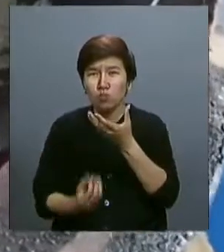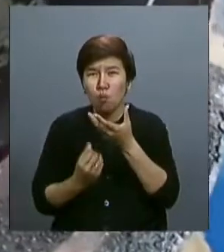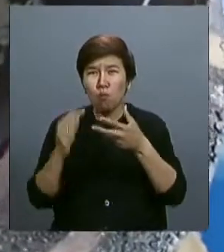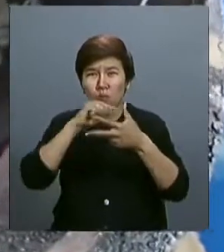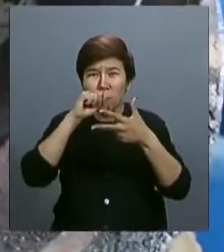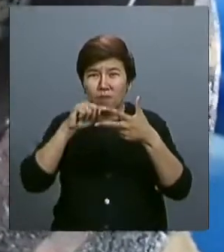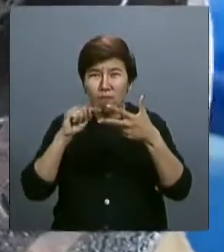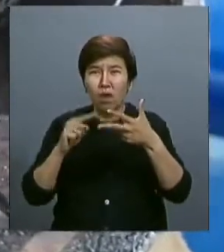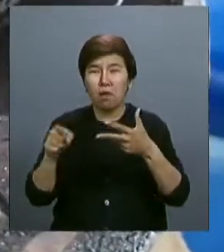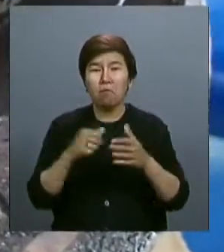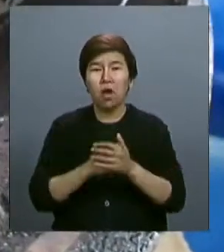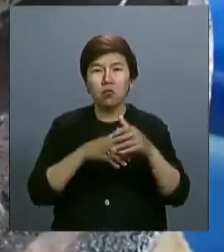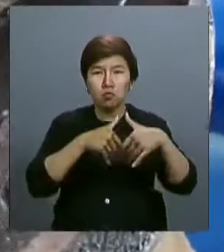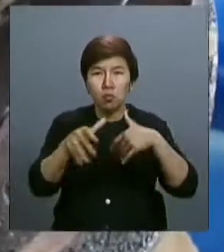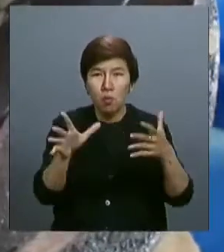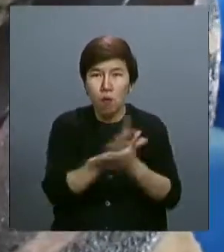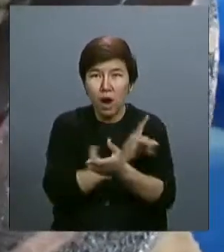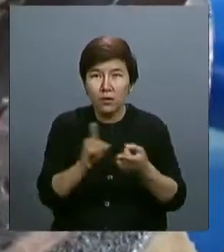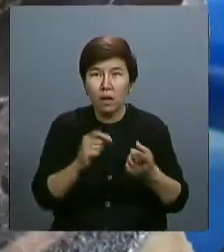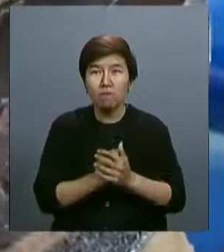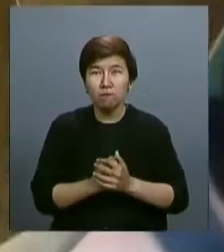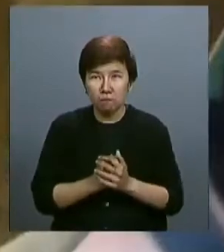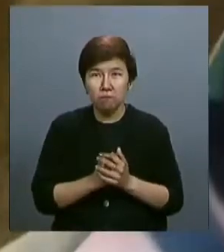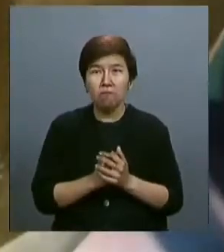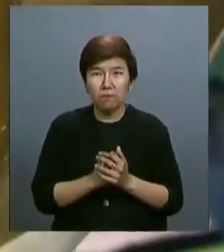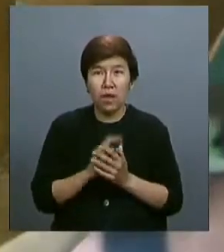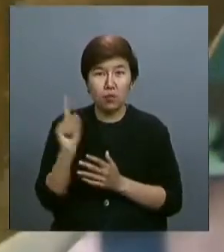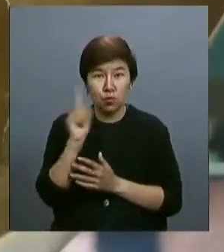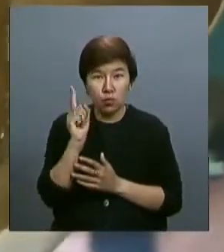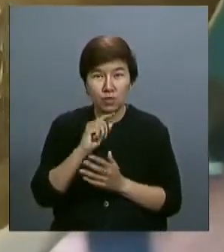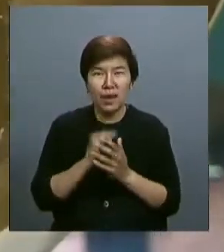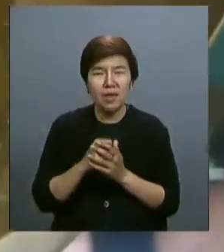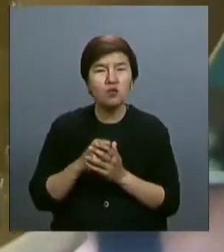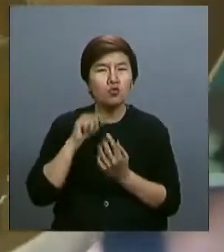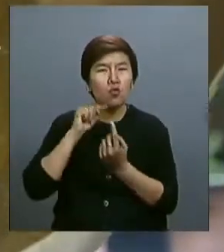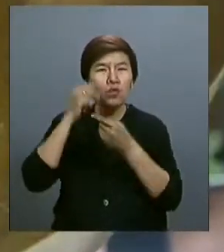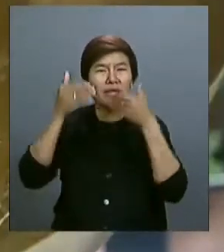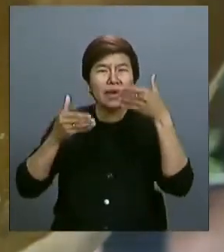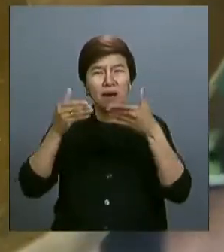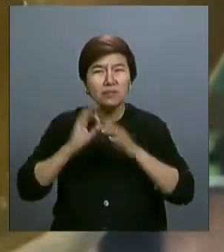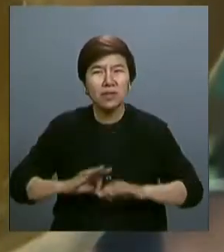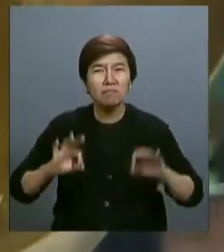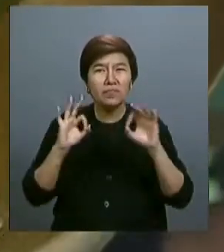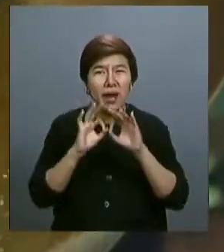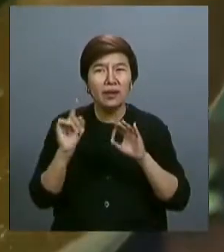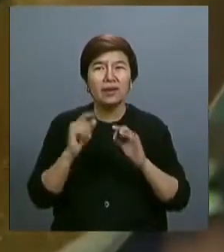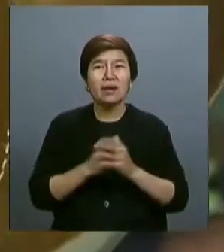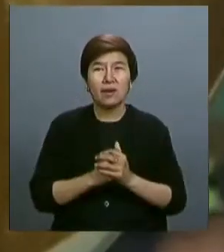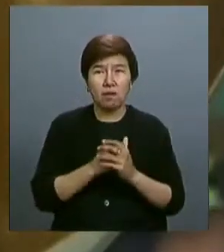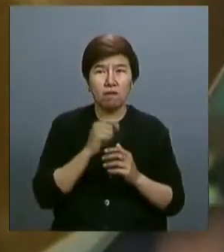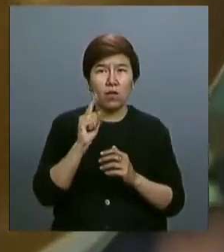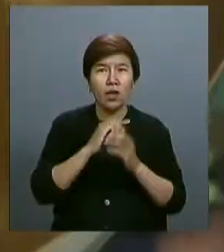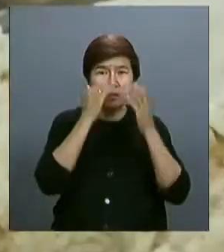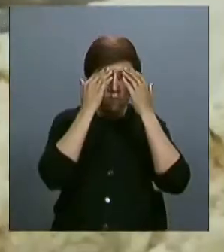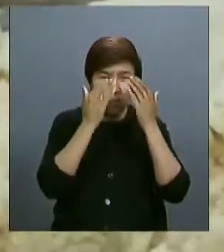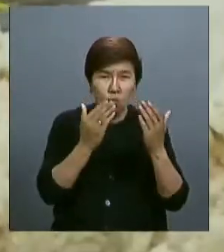เป็นขนมพื้นบ้านที่สามารถหาทานได้ในเทศกาลสำคัญไม่ว่าจะเป็นในช่วงเทศกาลฮารีลายอของชาวมุส